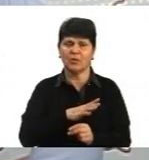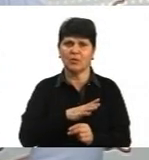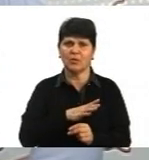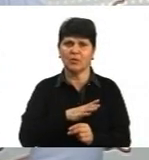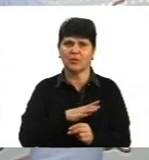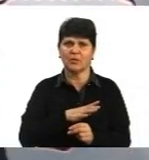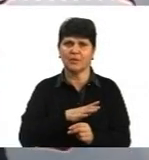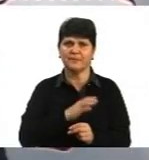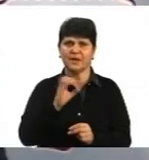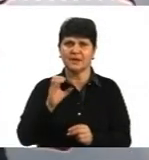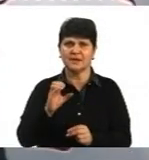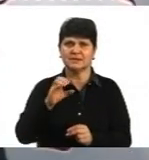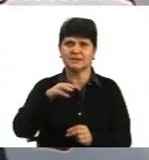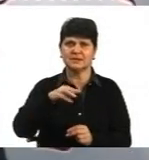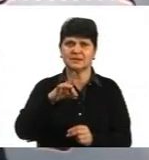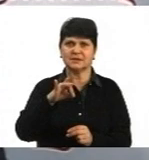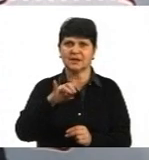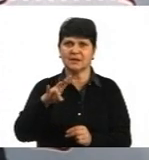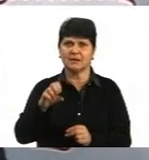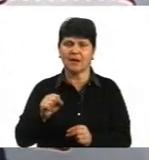сторони електромережі, що дало змогу